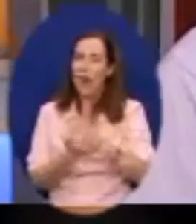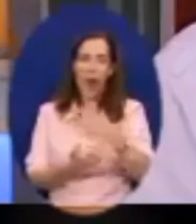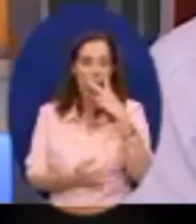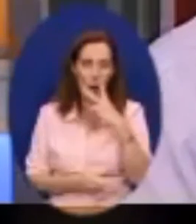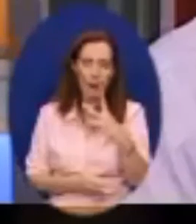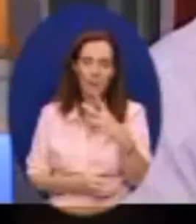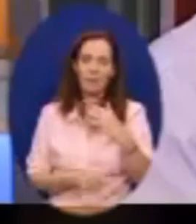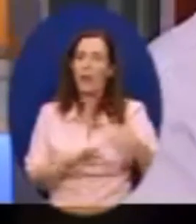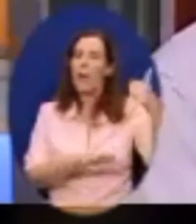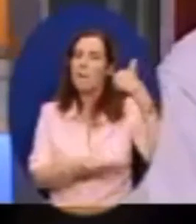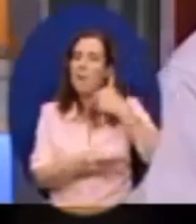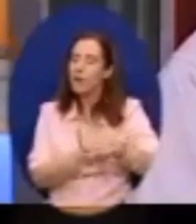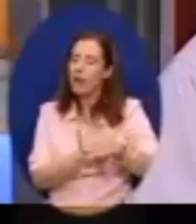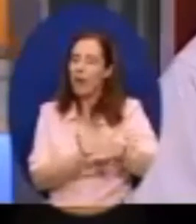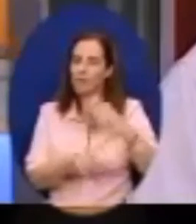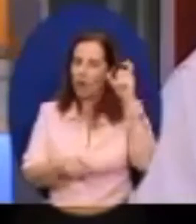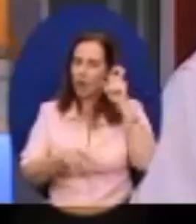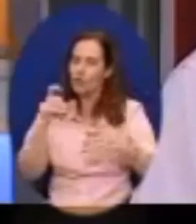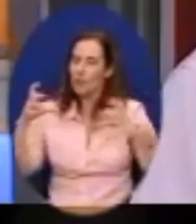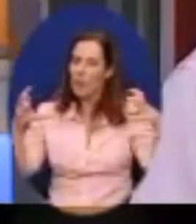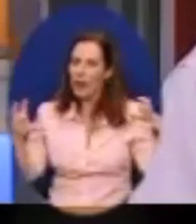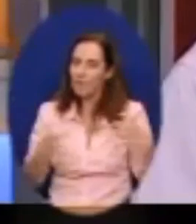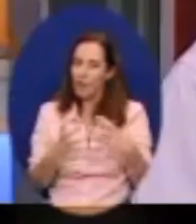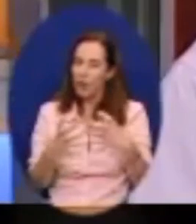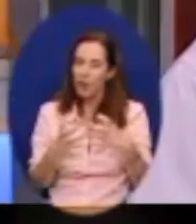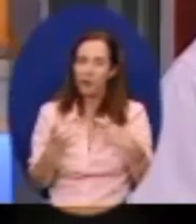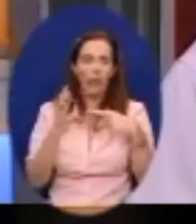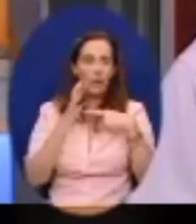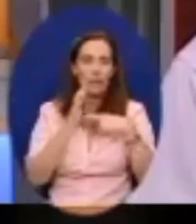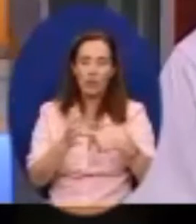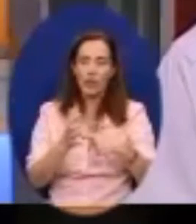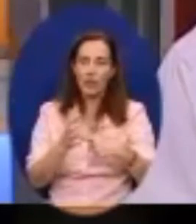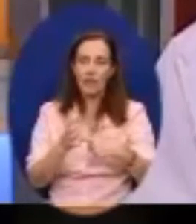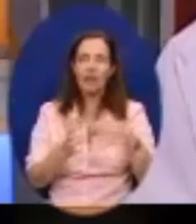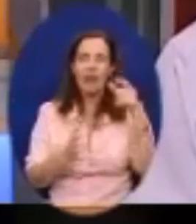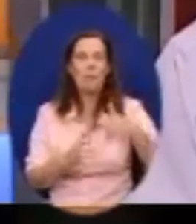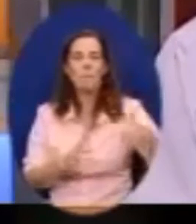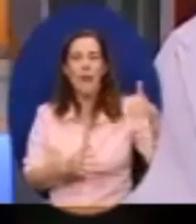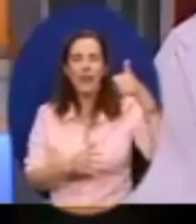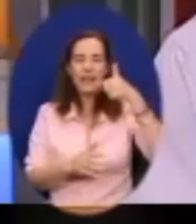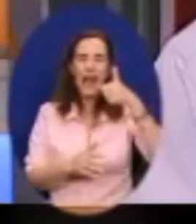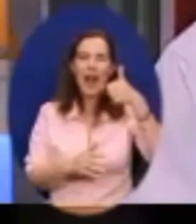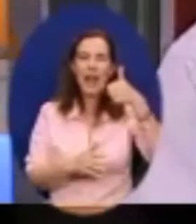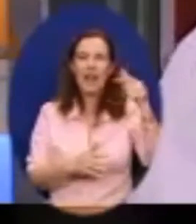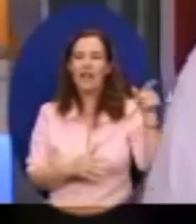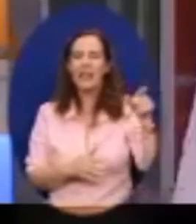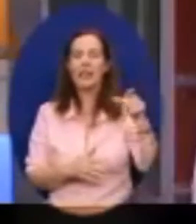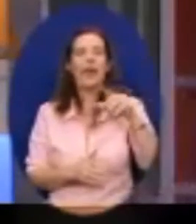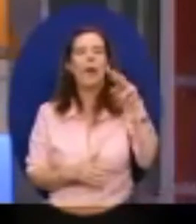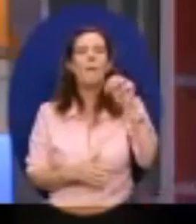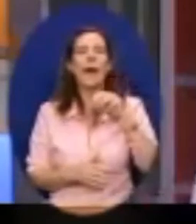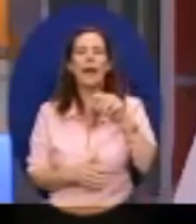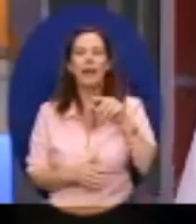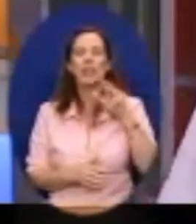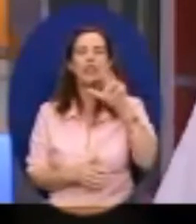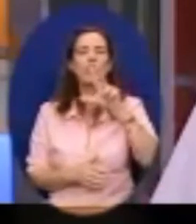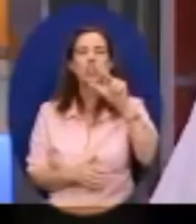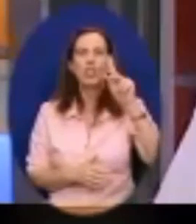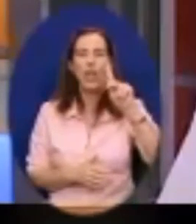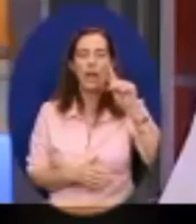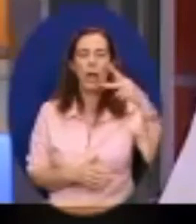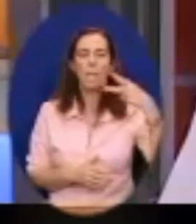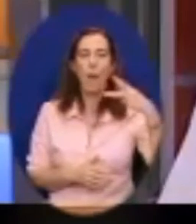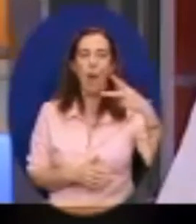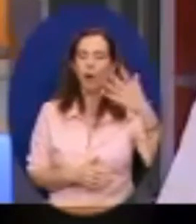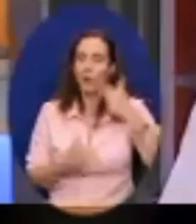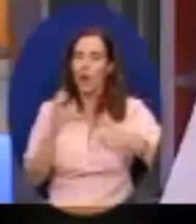רואים שמנכלים ואנשים בכירים בחברות מרכזיות, למשל גיל שווייד מדבר על זה שהמיסוי הלך ועלה כבר פי ארבע ממה